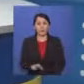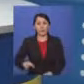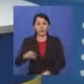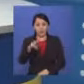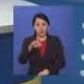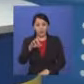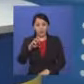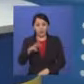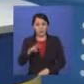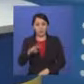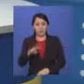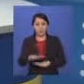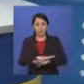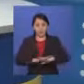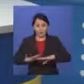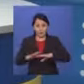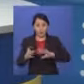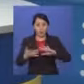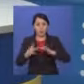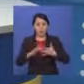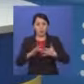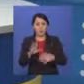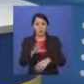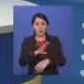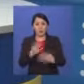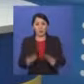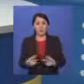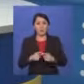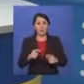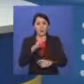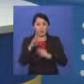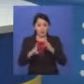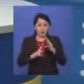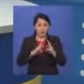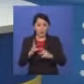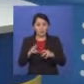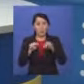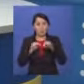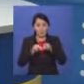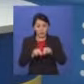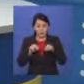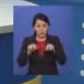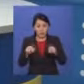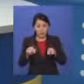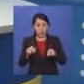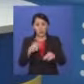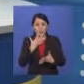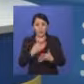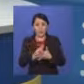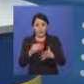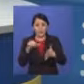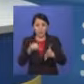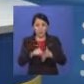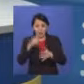Облыс әкімі Құмар Ақсақалов қоғамдық қабылдауды онлайн өткізіп, тұрғындардың өтініш арызын тыңдады. Петропавлдықтардың бірі өз